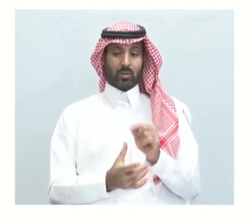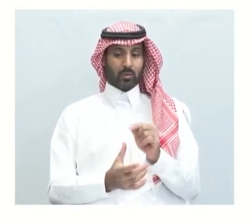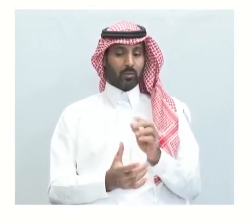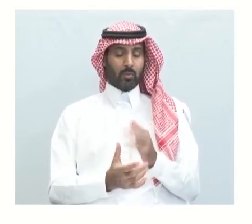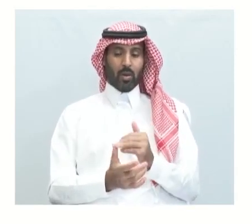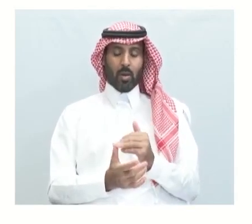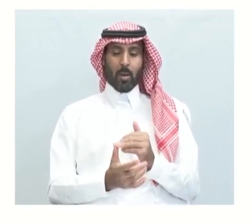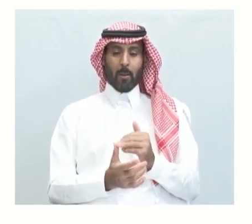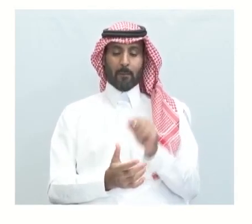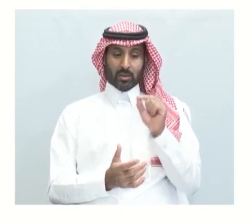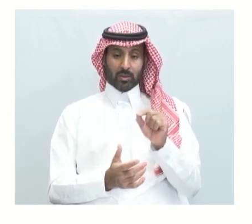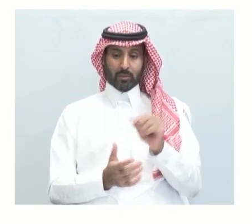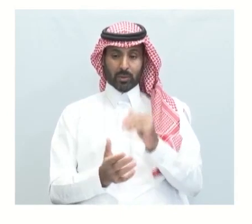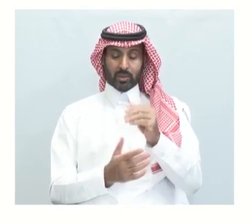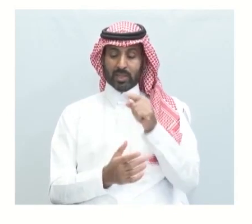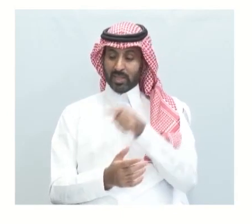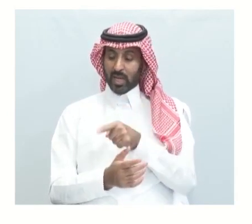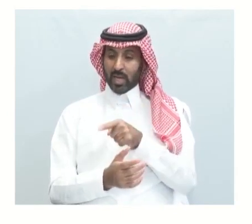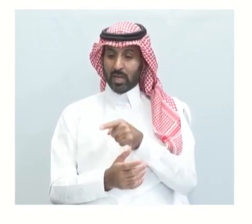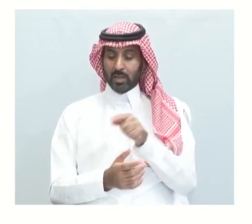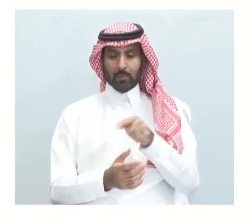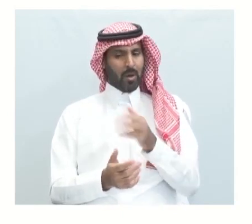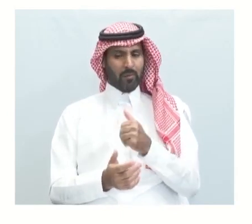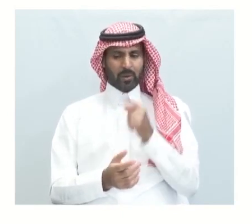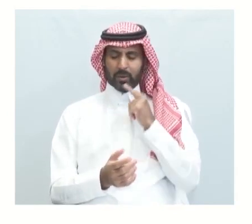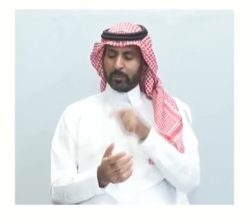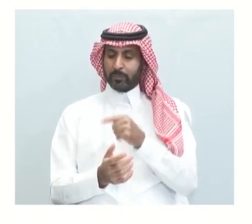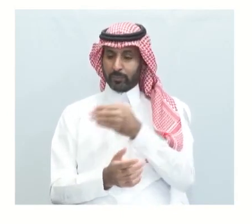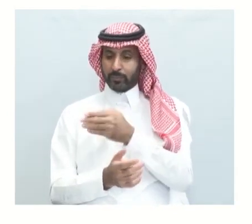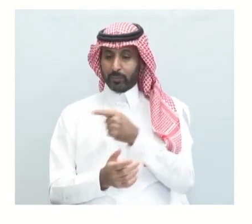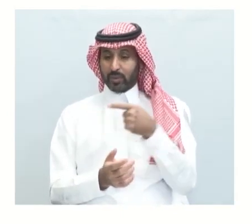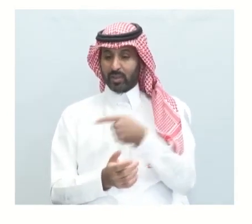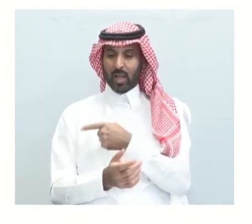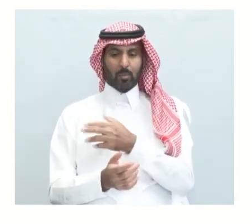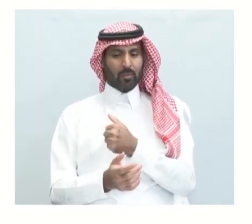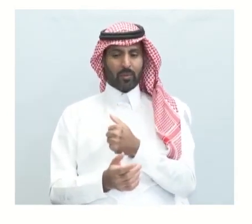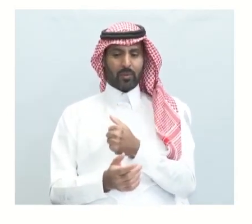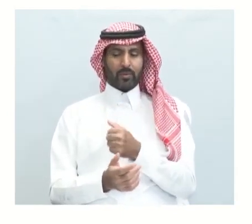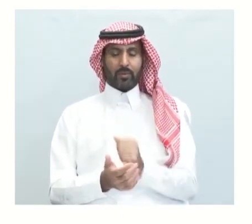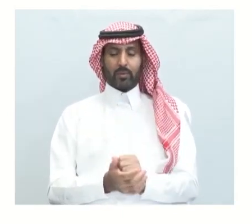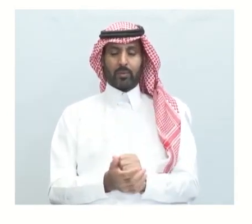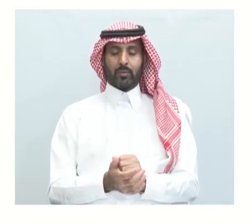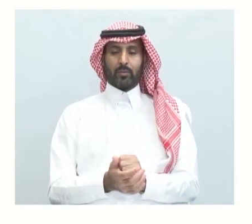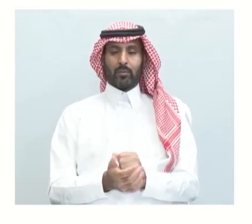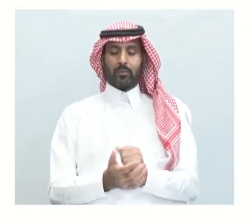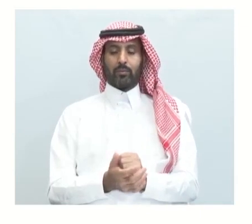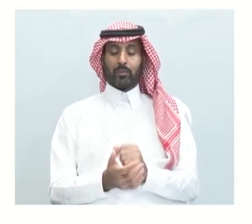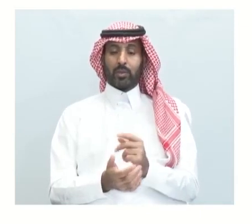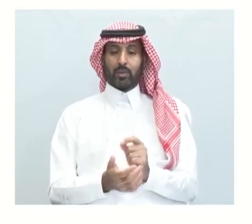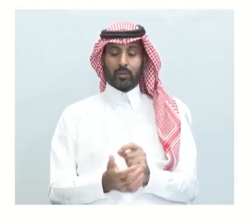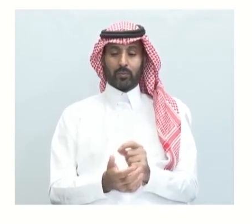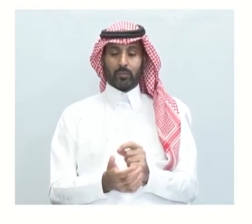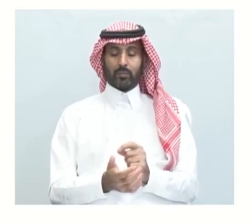الاحيان نستخدم الرقم صفر للاشاره الى القيمه الفارغه الا انه رقم محدد وقد يشير الى قيمه حقيقيه